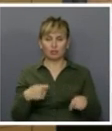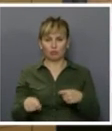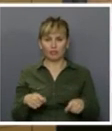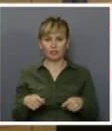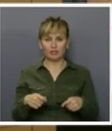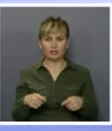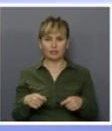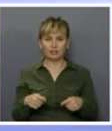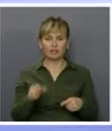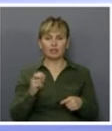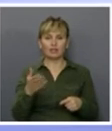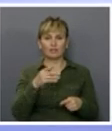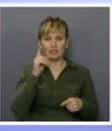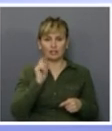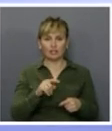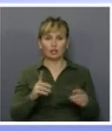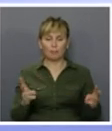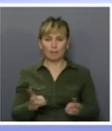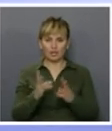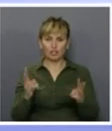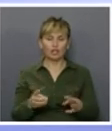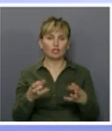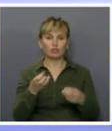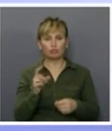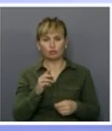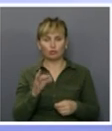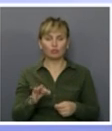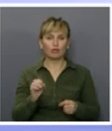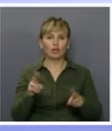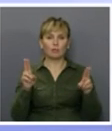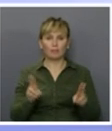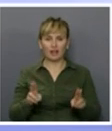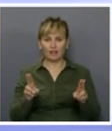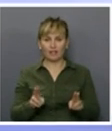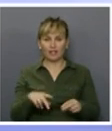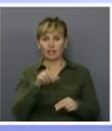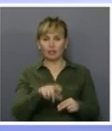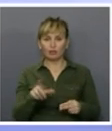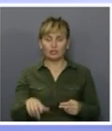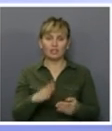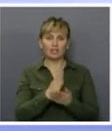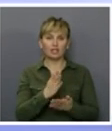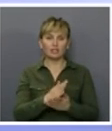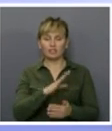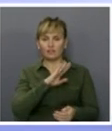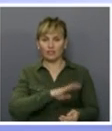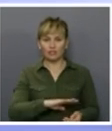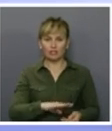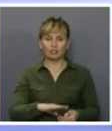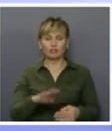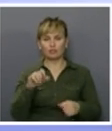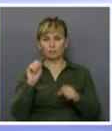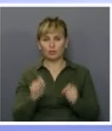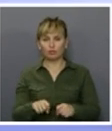скажем, ну, как вы знаете, пожары, там, допустим, еще что-то. Как правило, люди, находящиеся в отчаянии, они способны